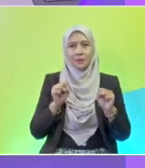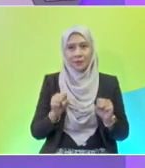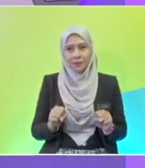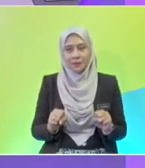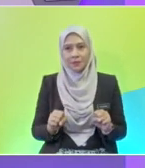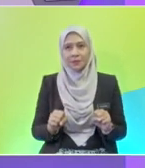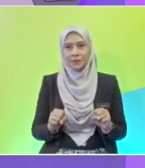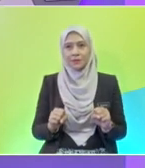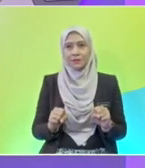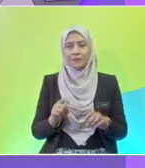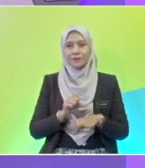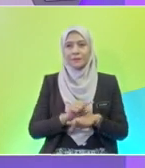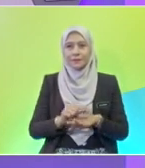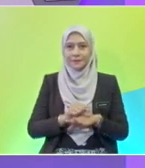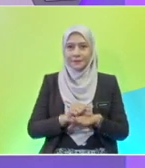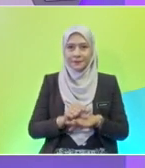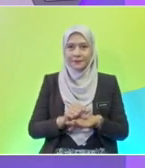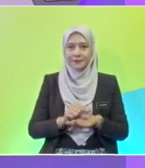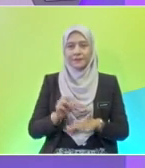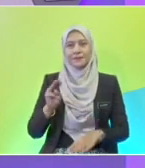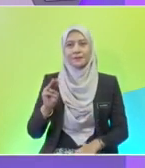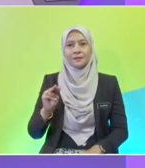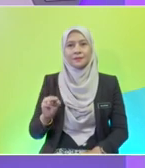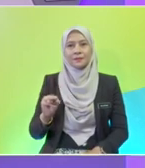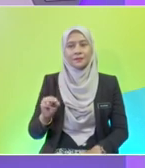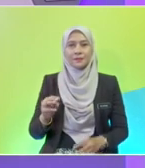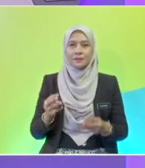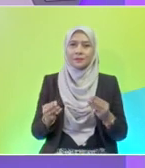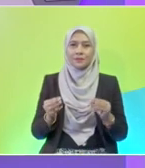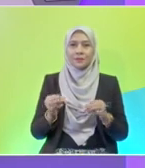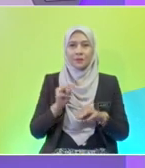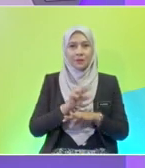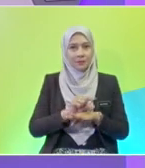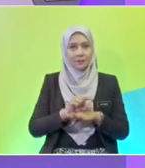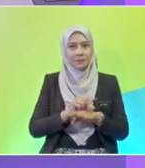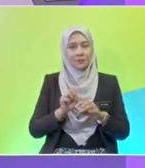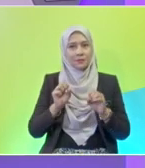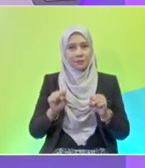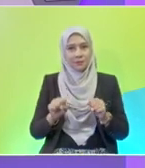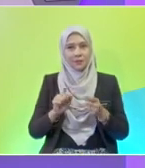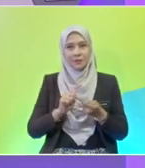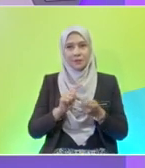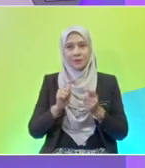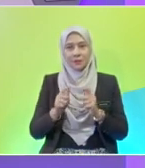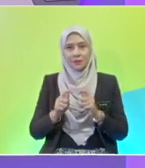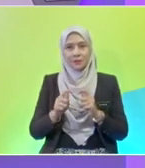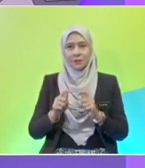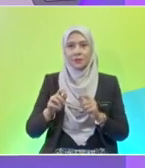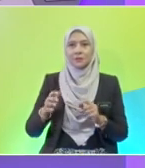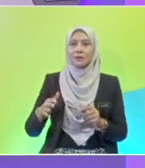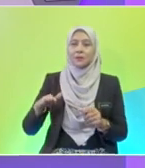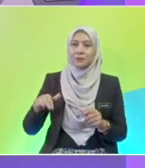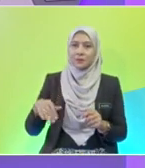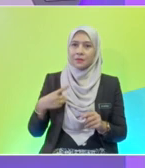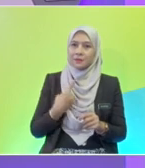jadi di sini murid-murid mungkin dengan bantuan guru boleh menikah Kalau sebelum ini kita menjawab